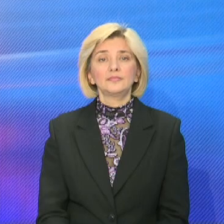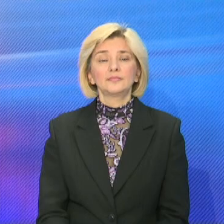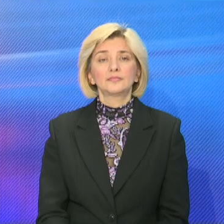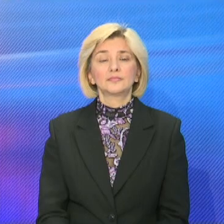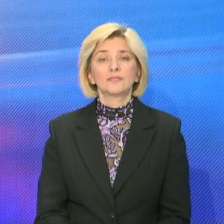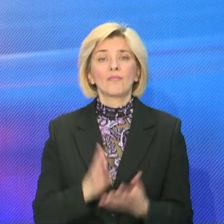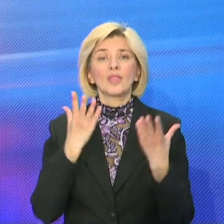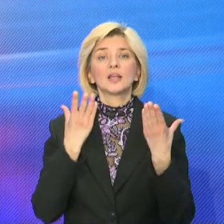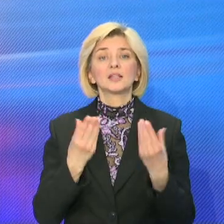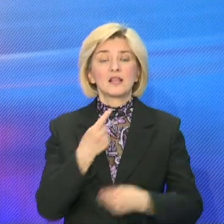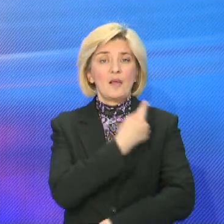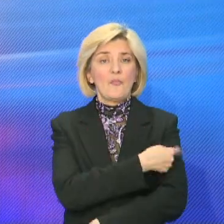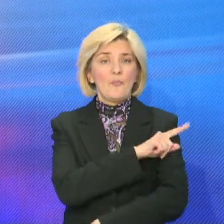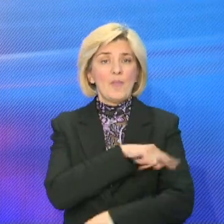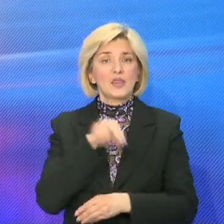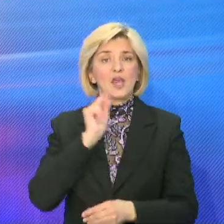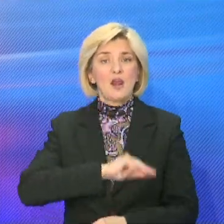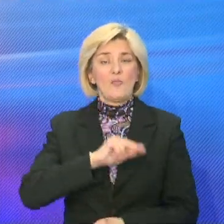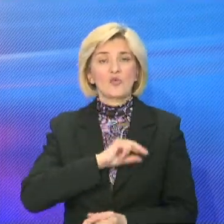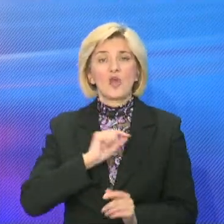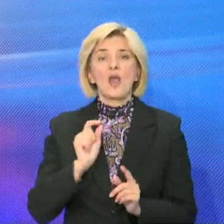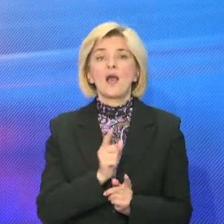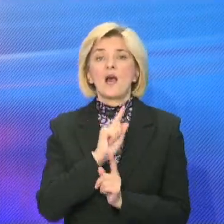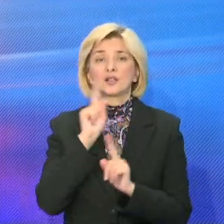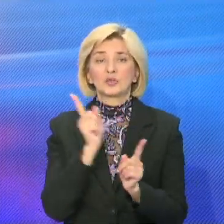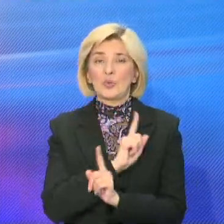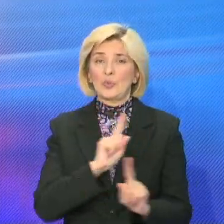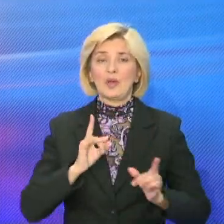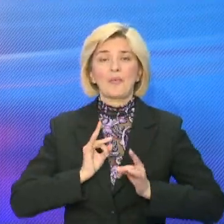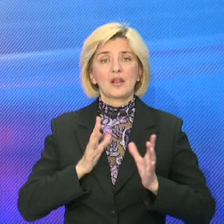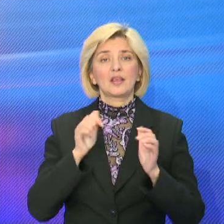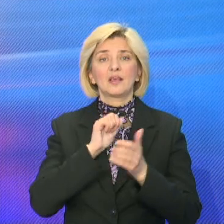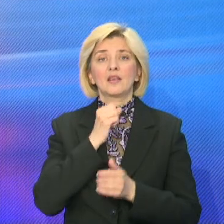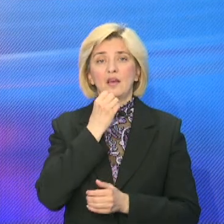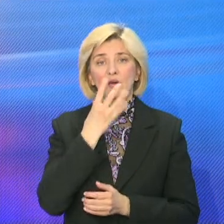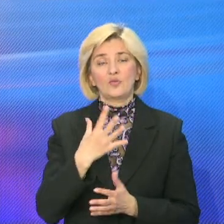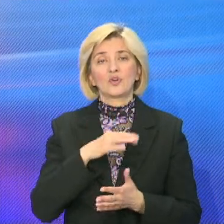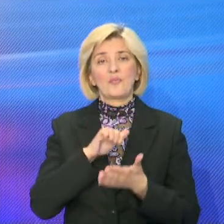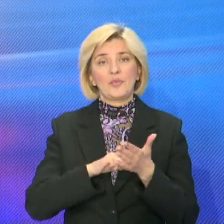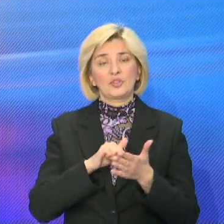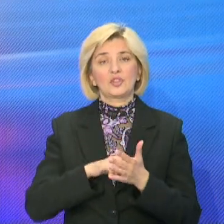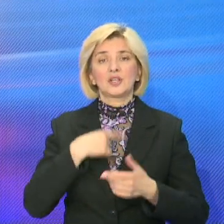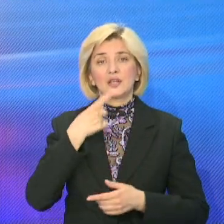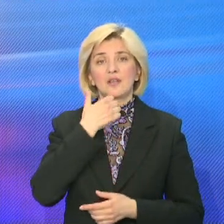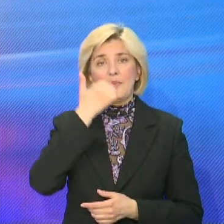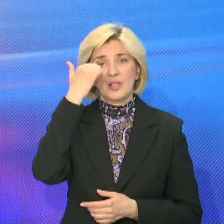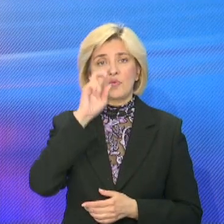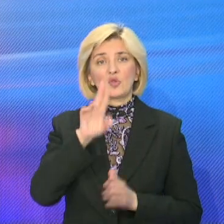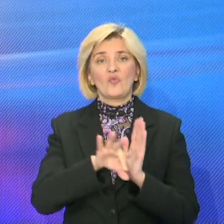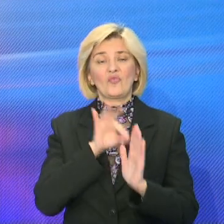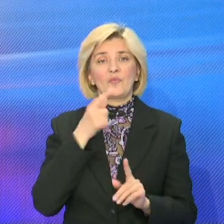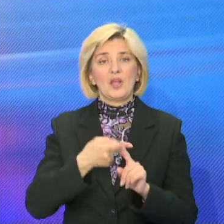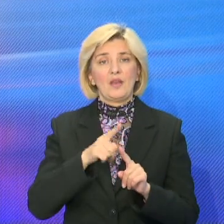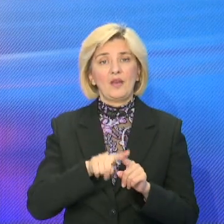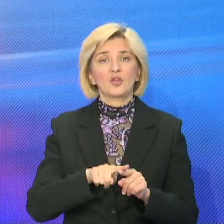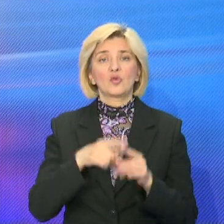день медицинских работников особливо и свята и выкатная на года сказать слово по диким всем тем кто а брал который высокородную